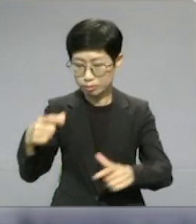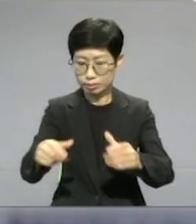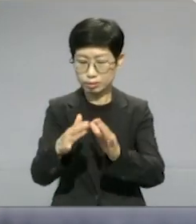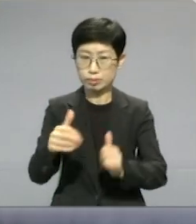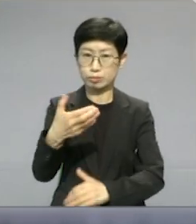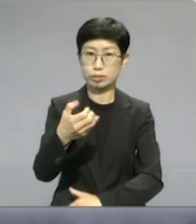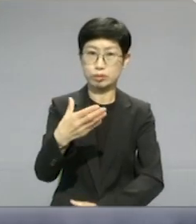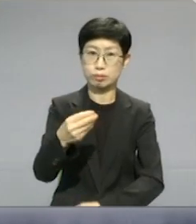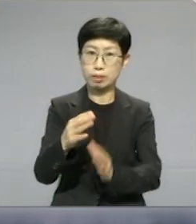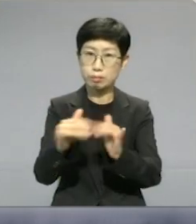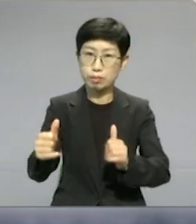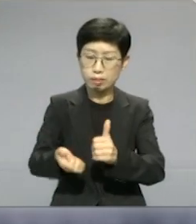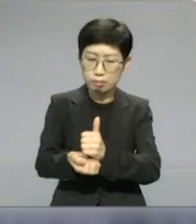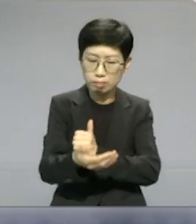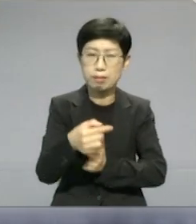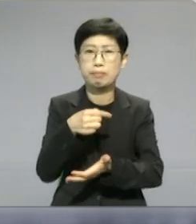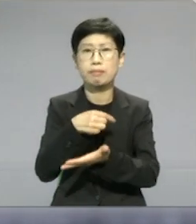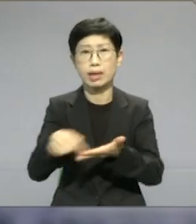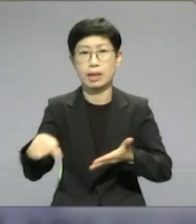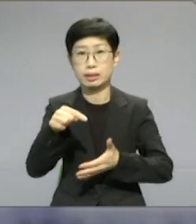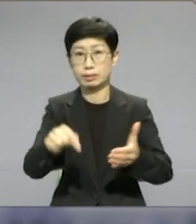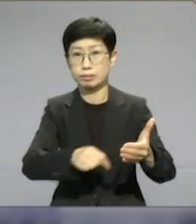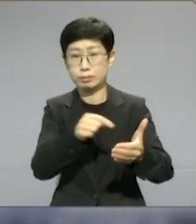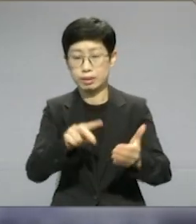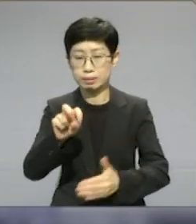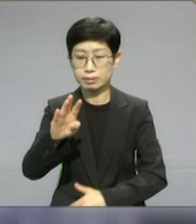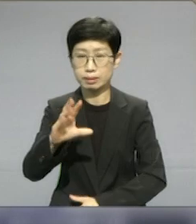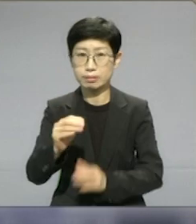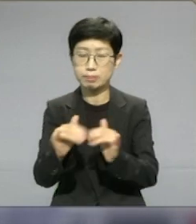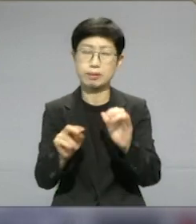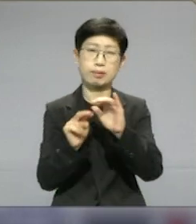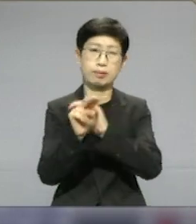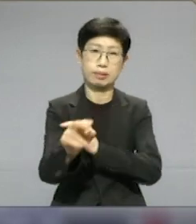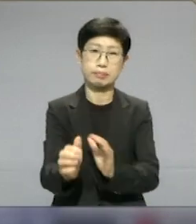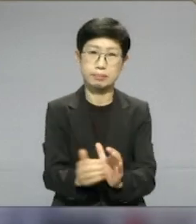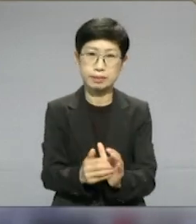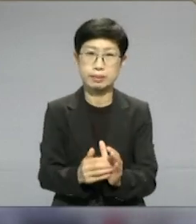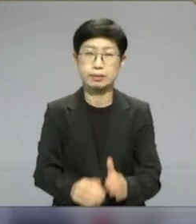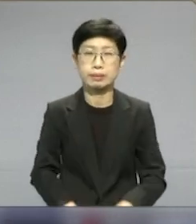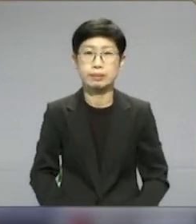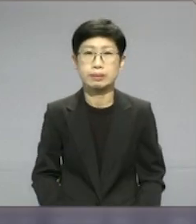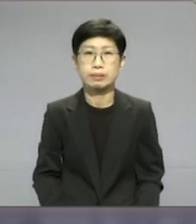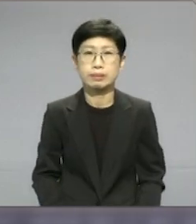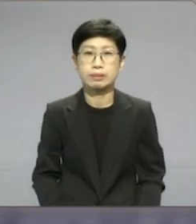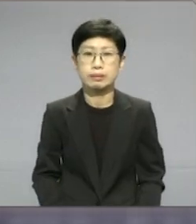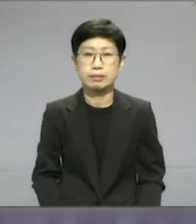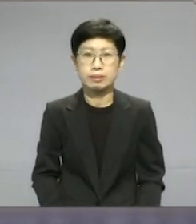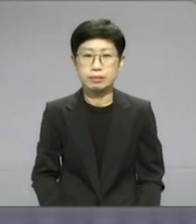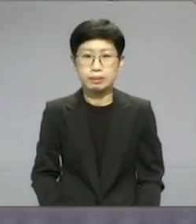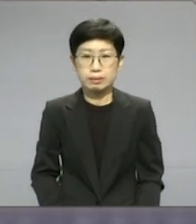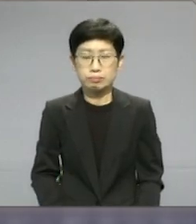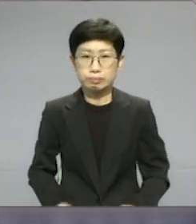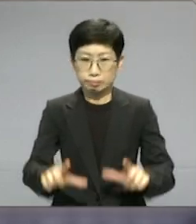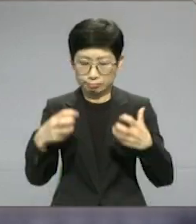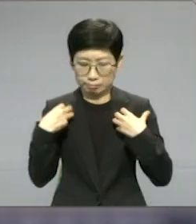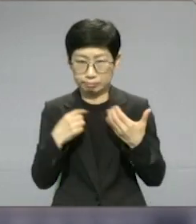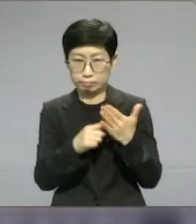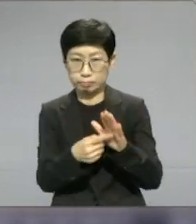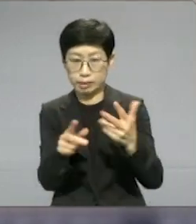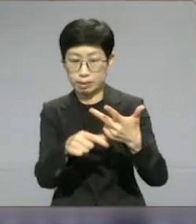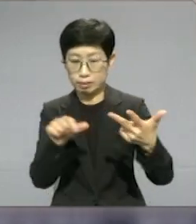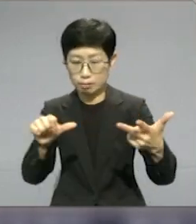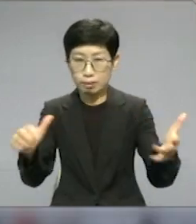99만여 명이 영향을 받았고 그중 24만여 명이 대피했다고 전했습니다 현지 기상당국은 오는